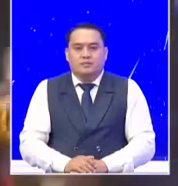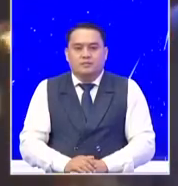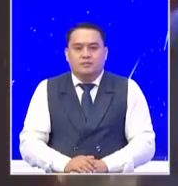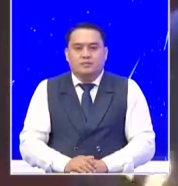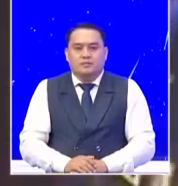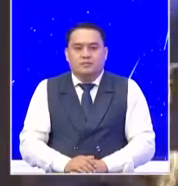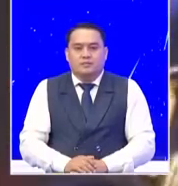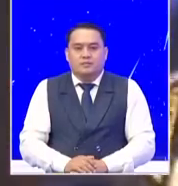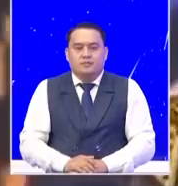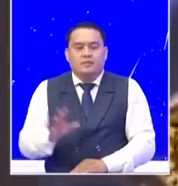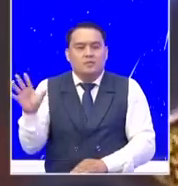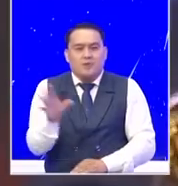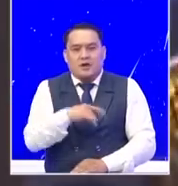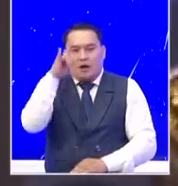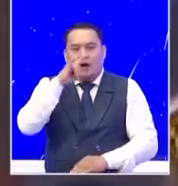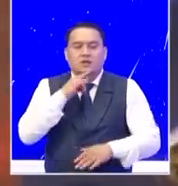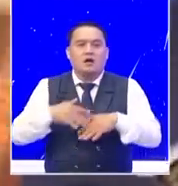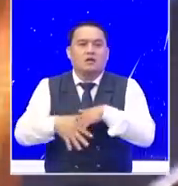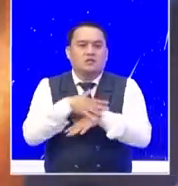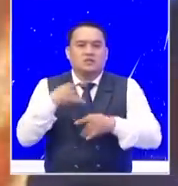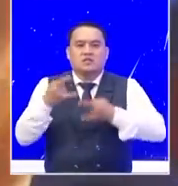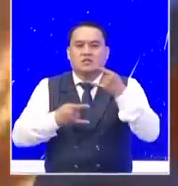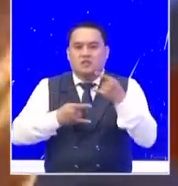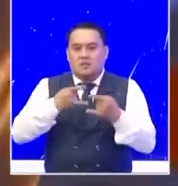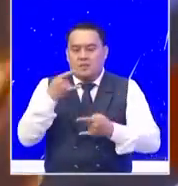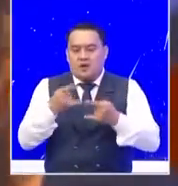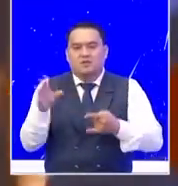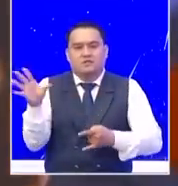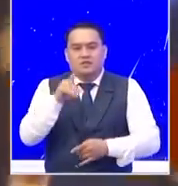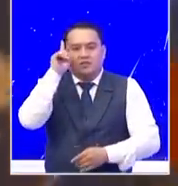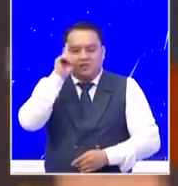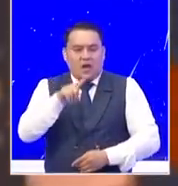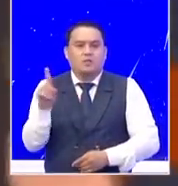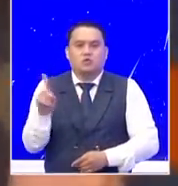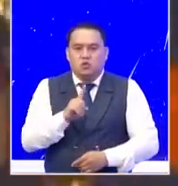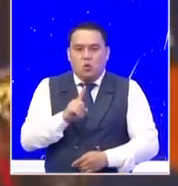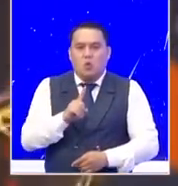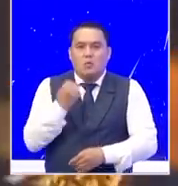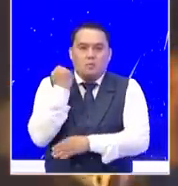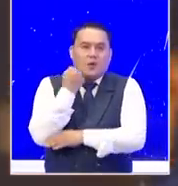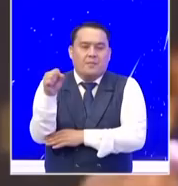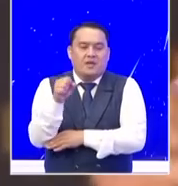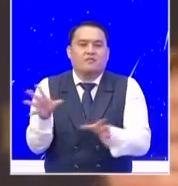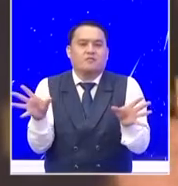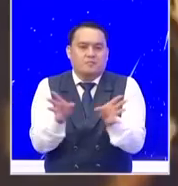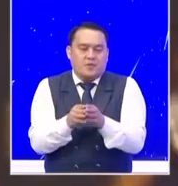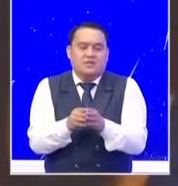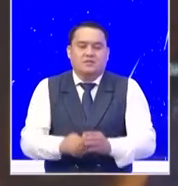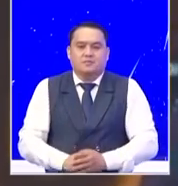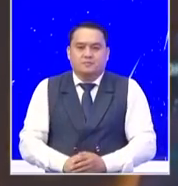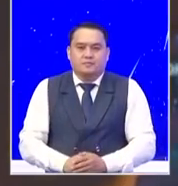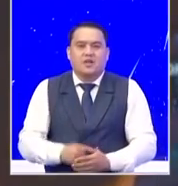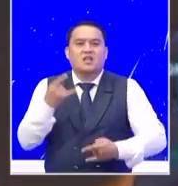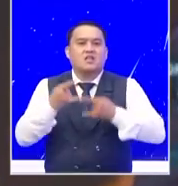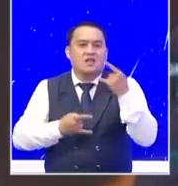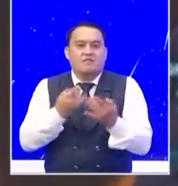Бәріміз қазақ телевизиясының, қазақ телеарнасының шекпенінен шыққанбыз. Сондықтан ортақ жеңіс деп санаймын.